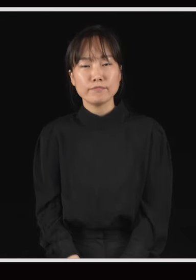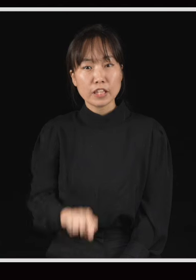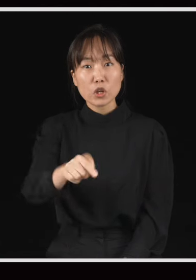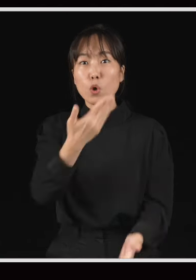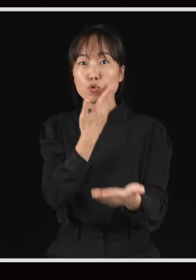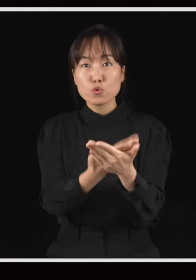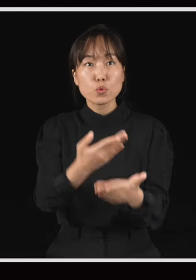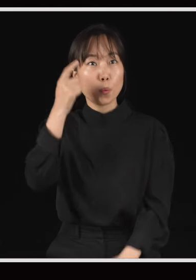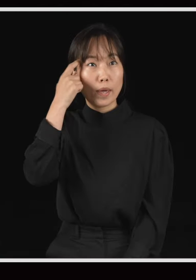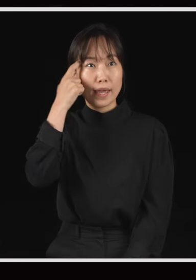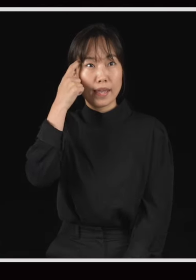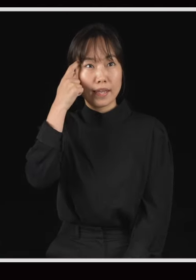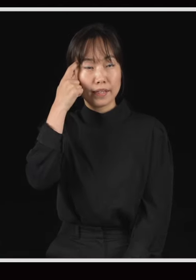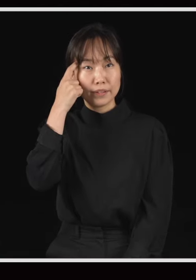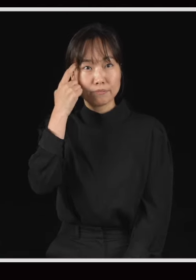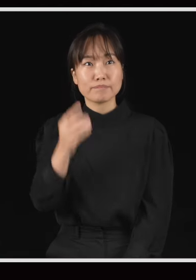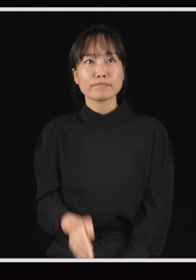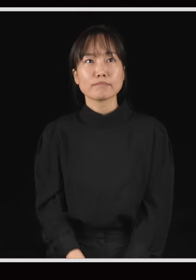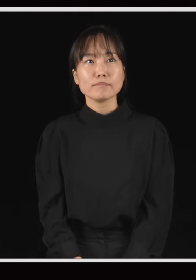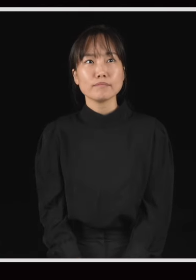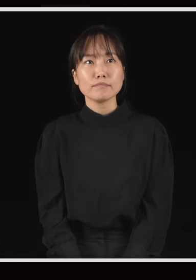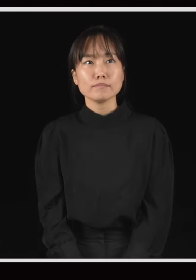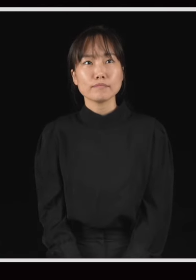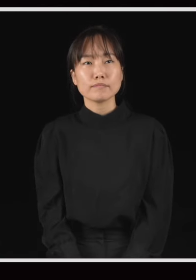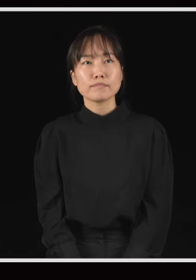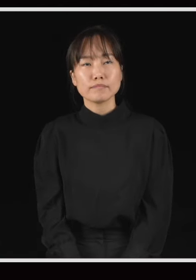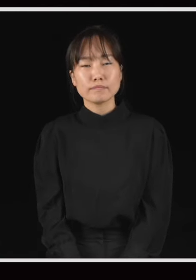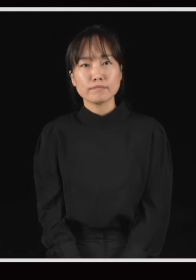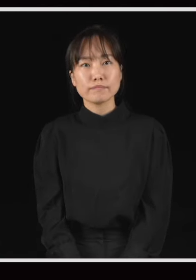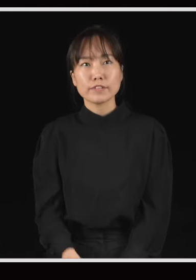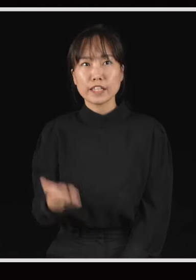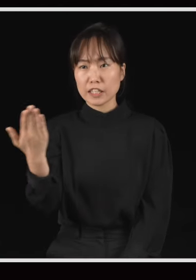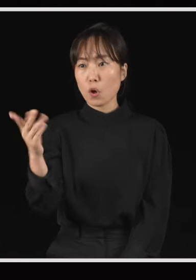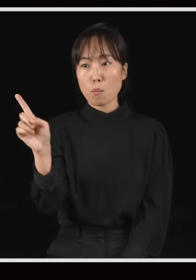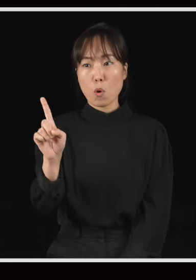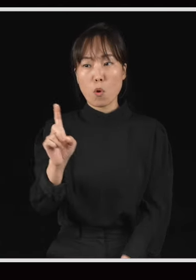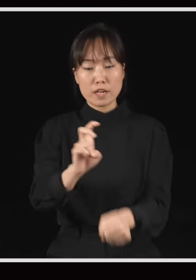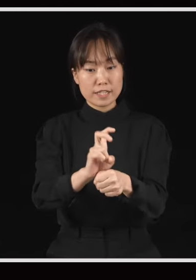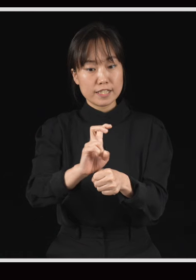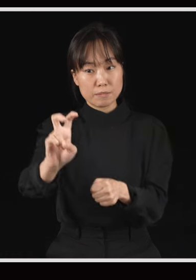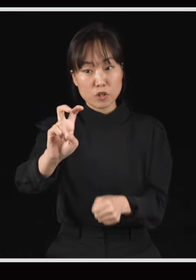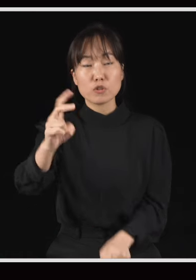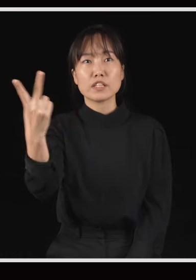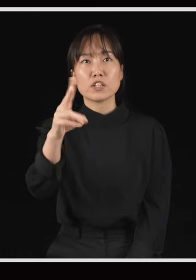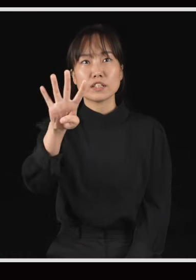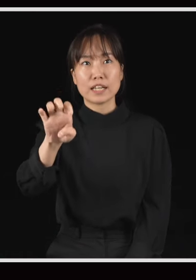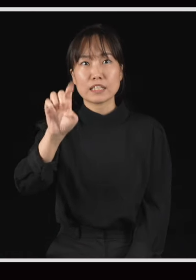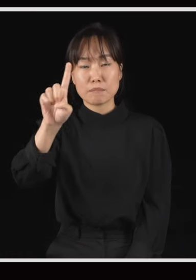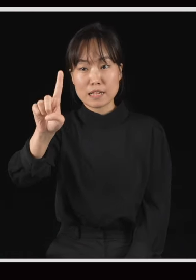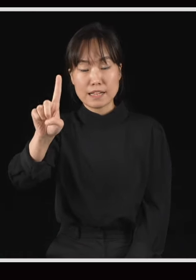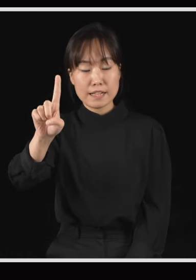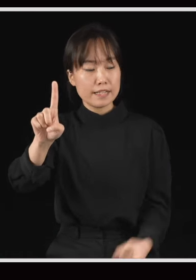이게 왜 중요하냐면요. 20년 뒤의 미래를 지금 보시면